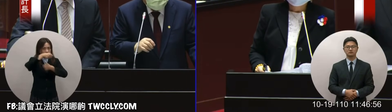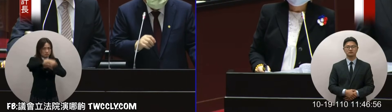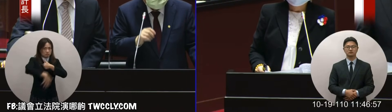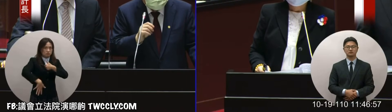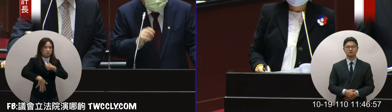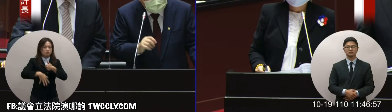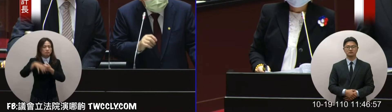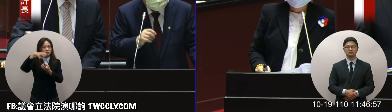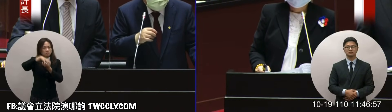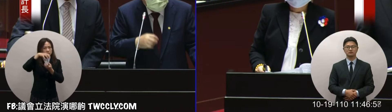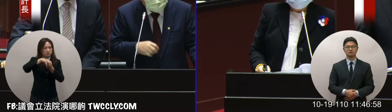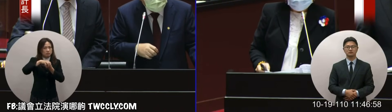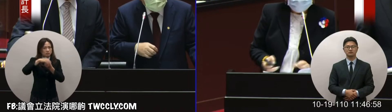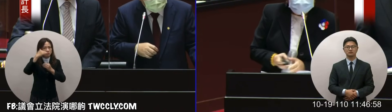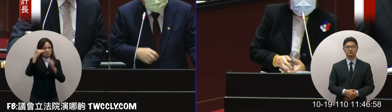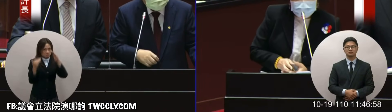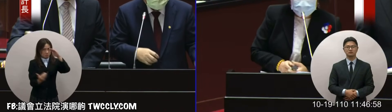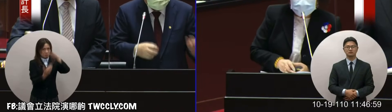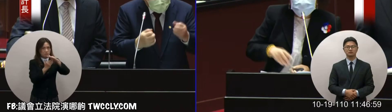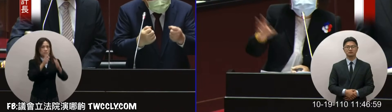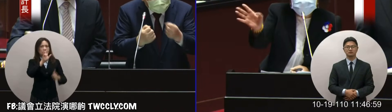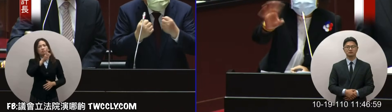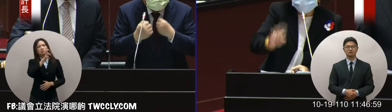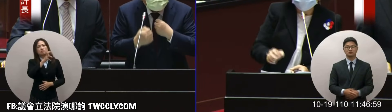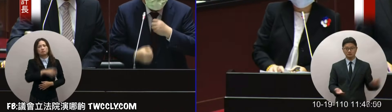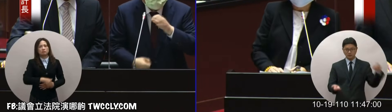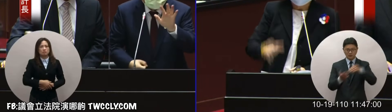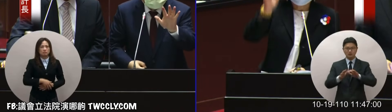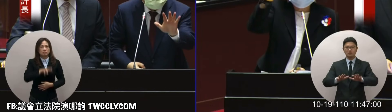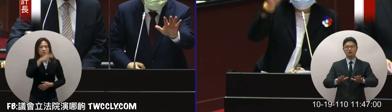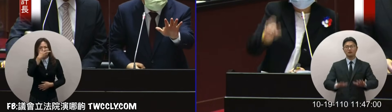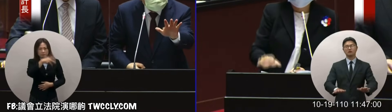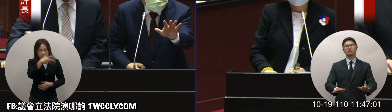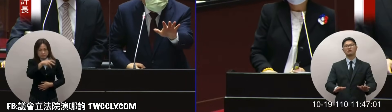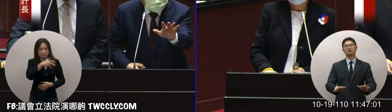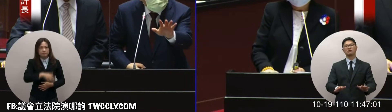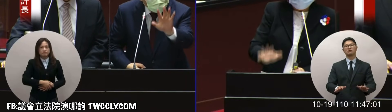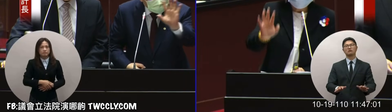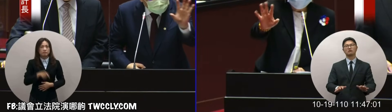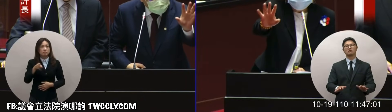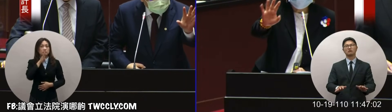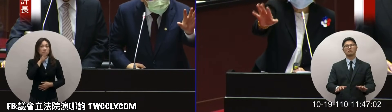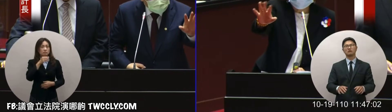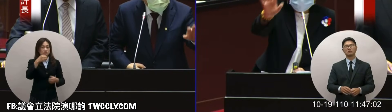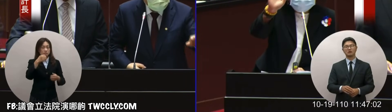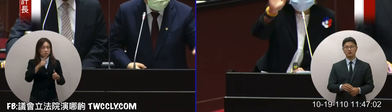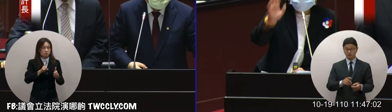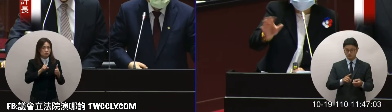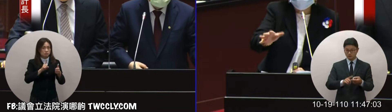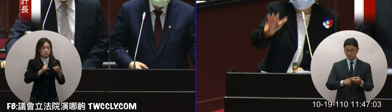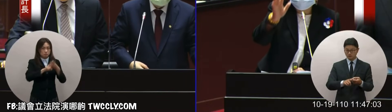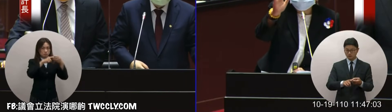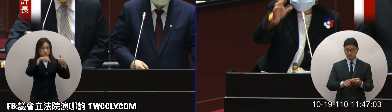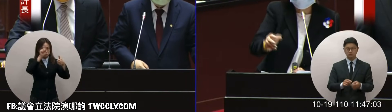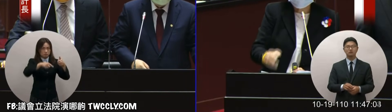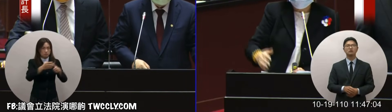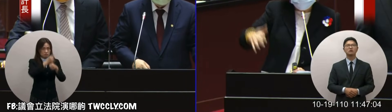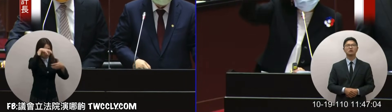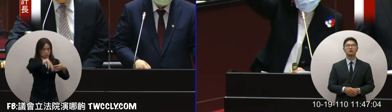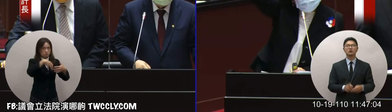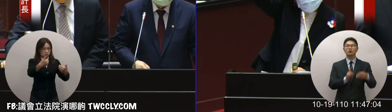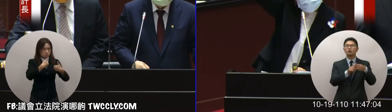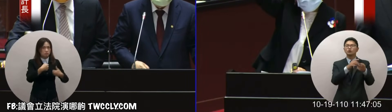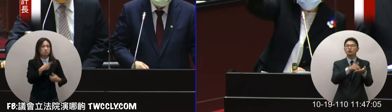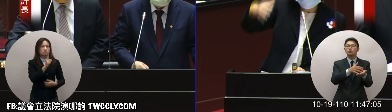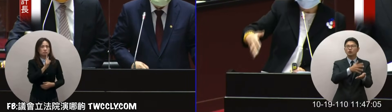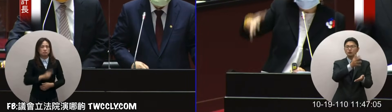便当以80块为原则。 所以到现在， 那个是主计总处没有对外宣布。丢， 因为哈，主计总处